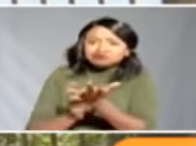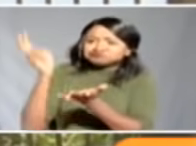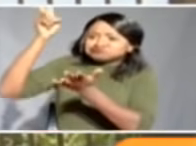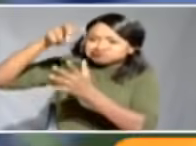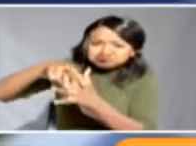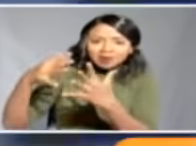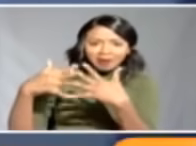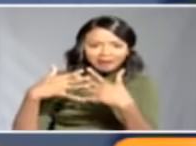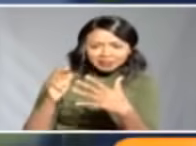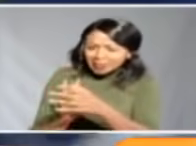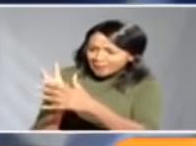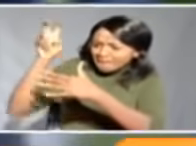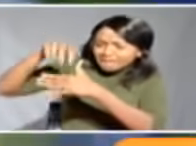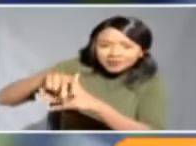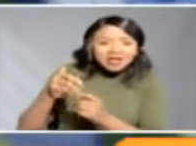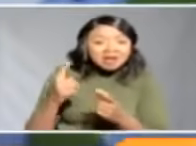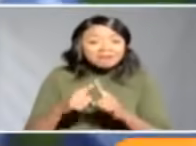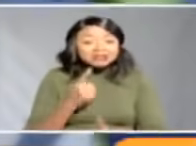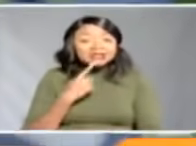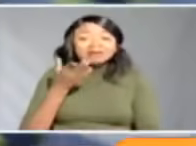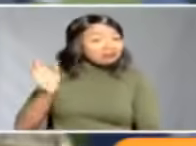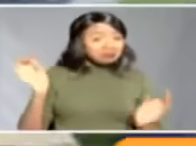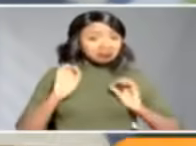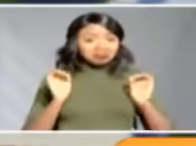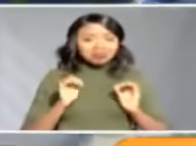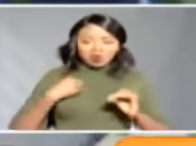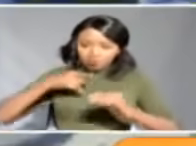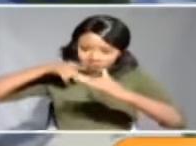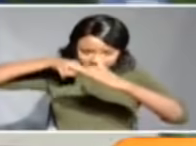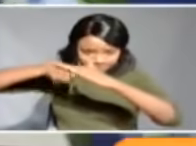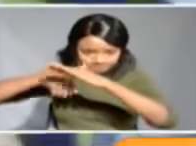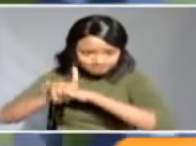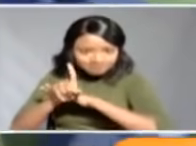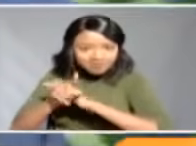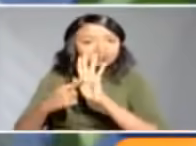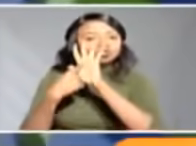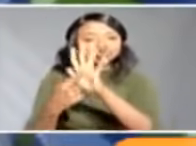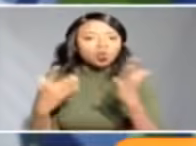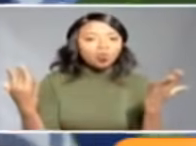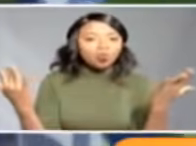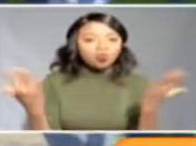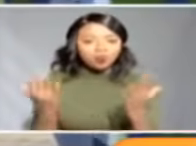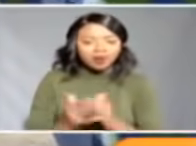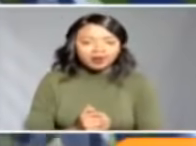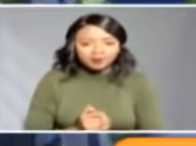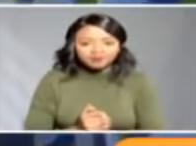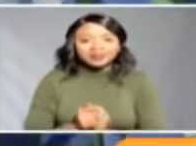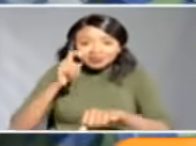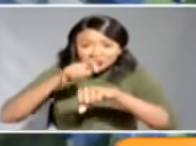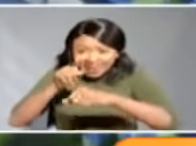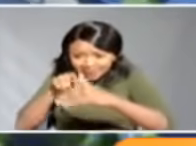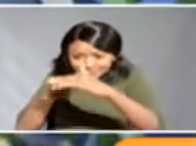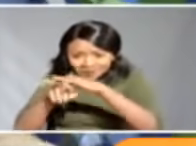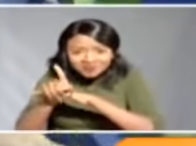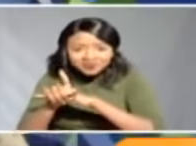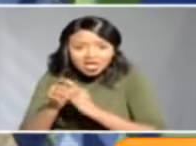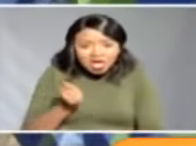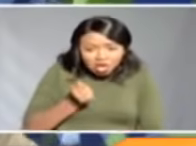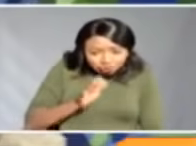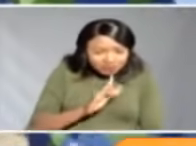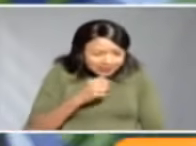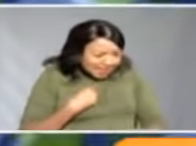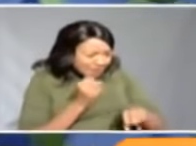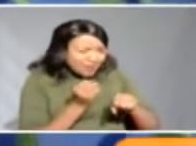Kwa hii geti. Lakini yeye akamwambia hapana, twende mpaka hapo unionyeshe ni wapi. Vile walifika hapa, mtoto